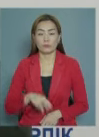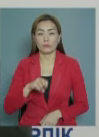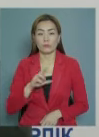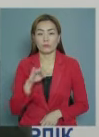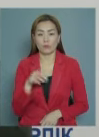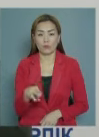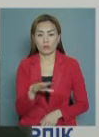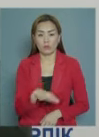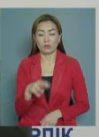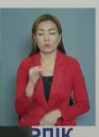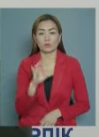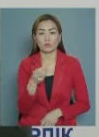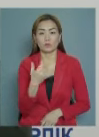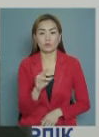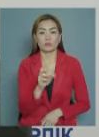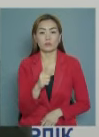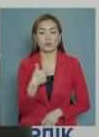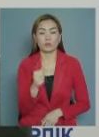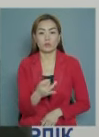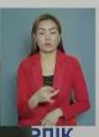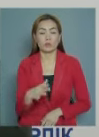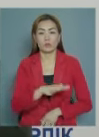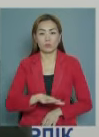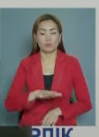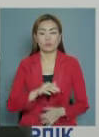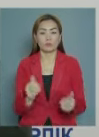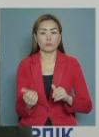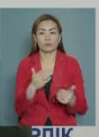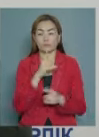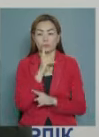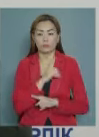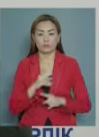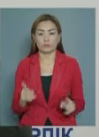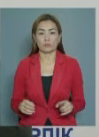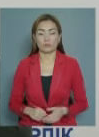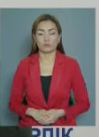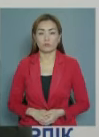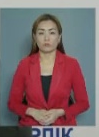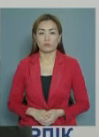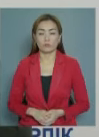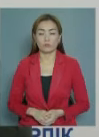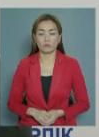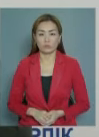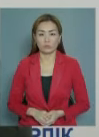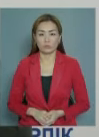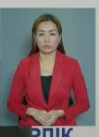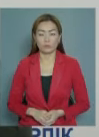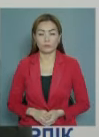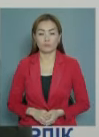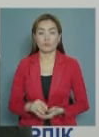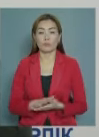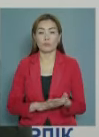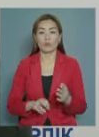Мақат, Исатай, Қызылға, оларда ешқандай орындар болмайды, ешқандай шаралар өткізбейді.